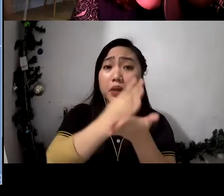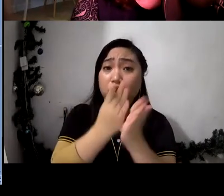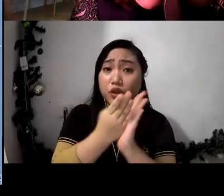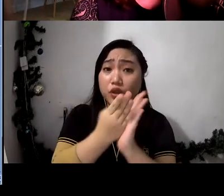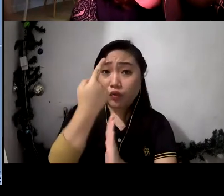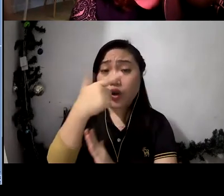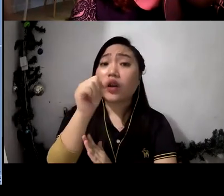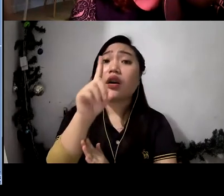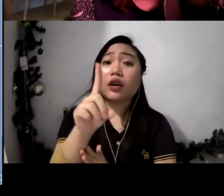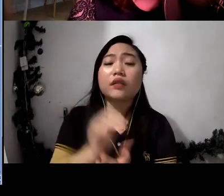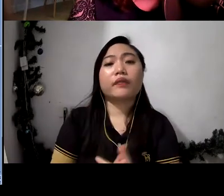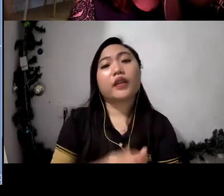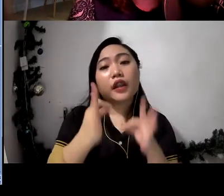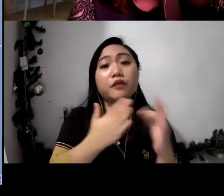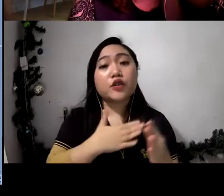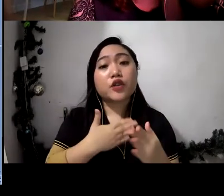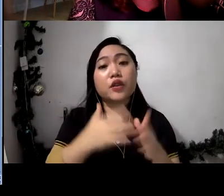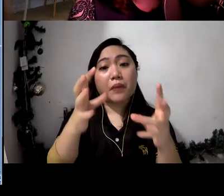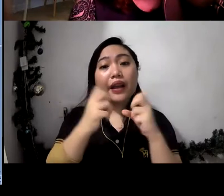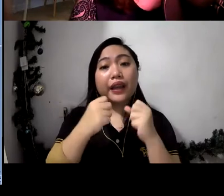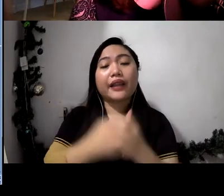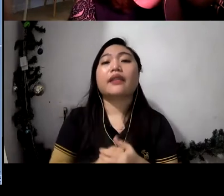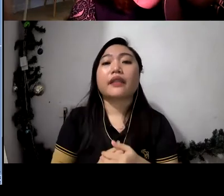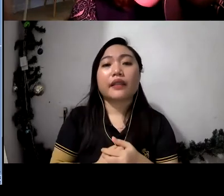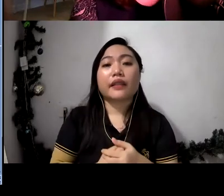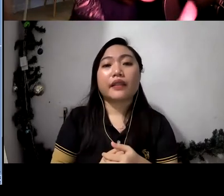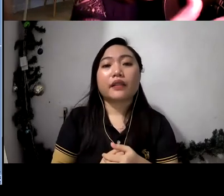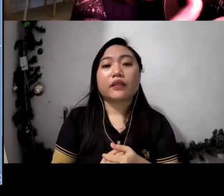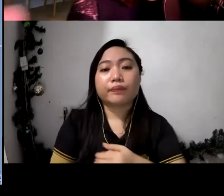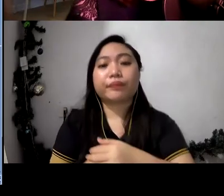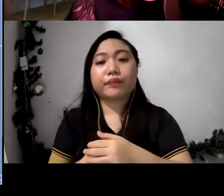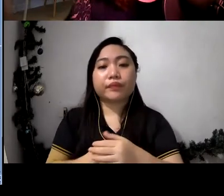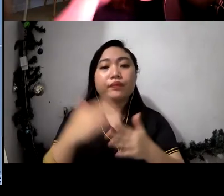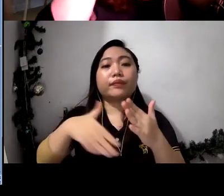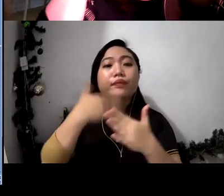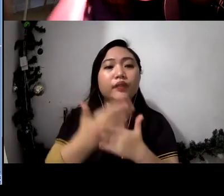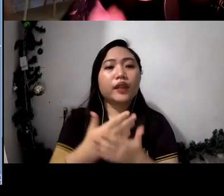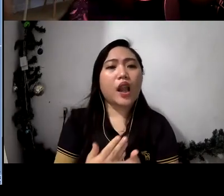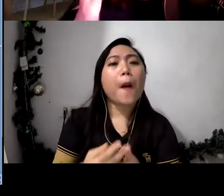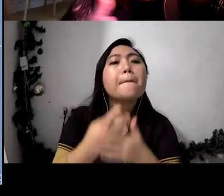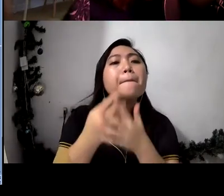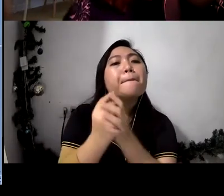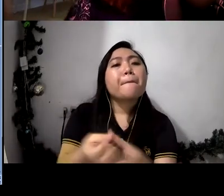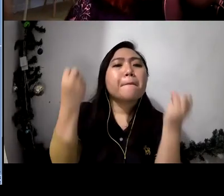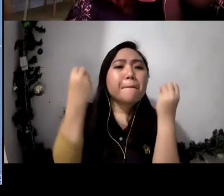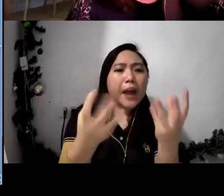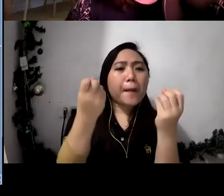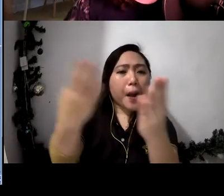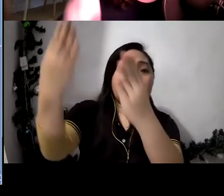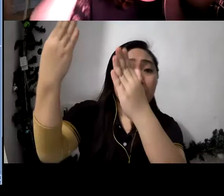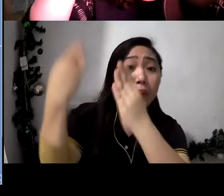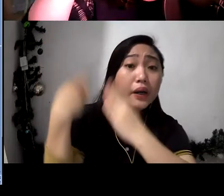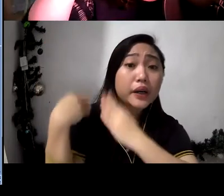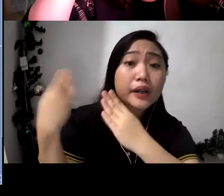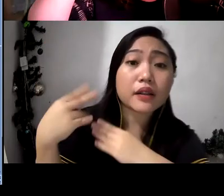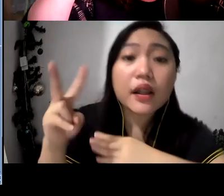mga gender-related materials for your library. Okay, multiple burden, ano? Ito yung pangalawang gender